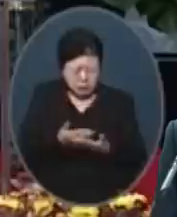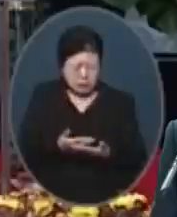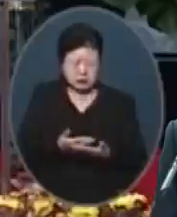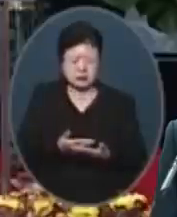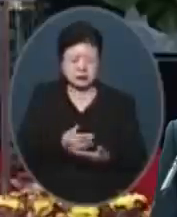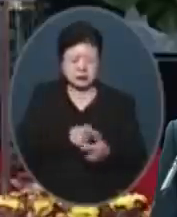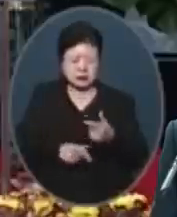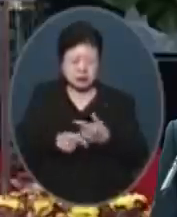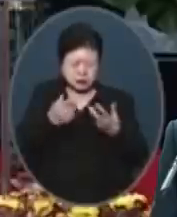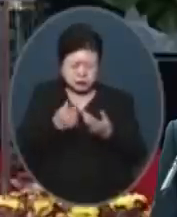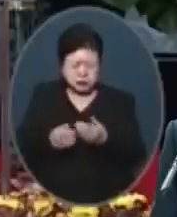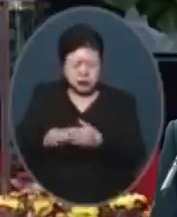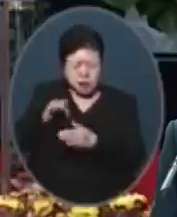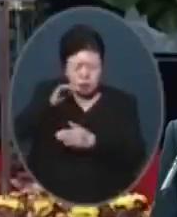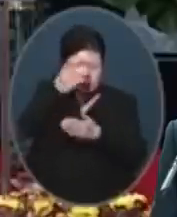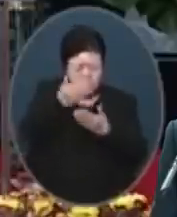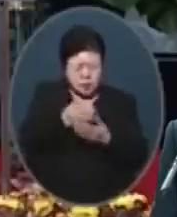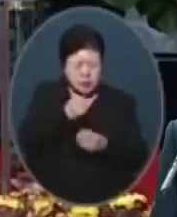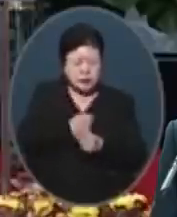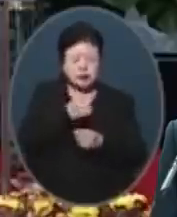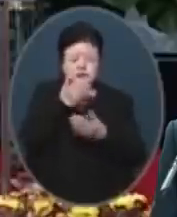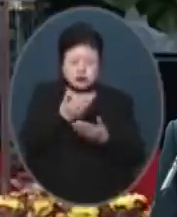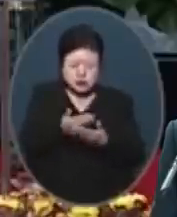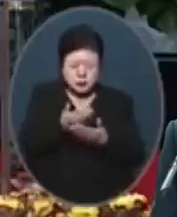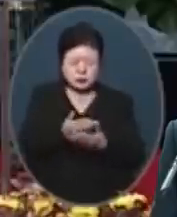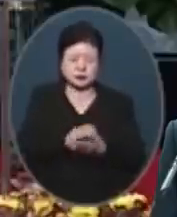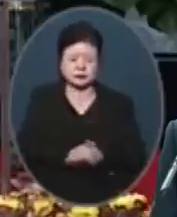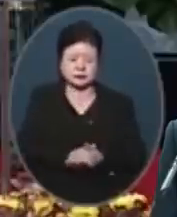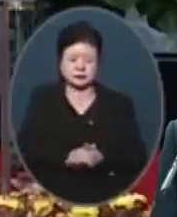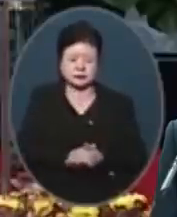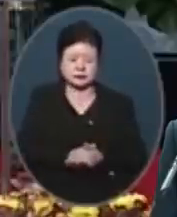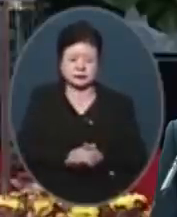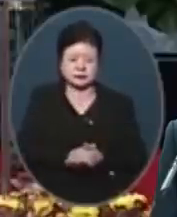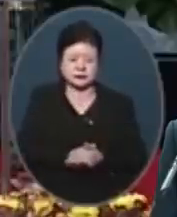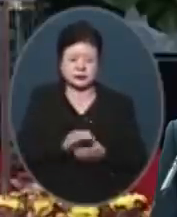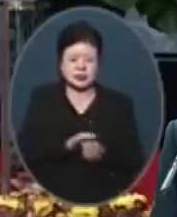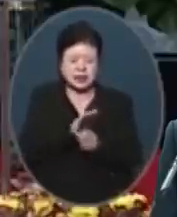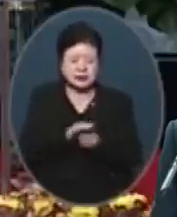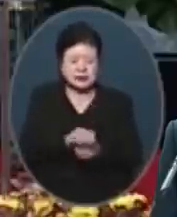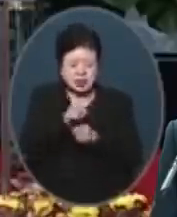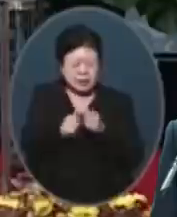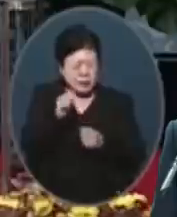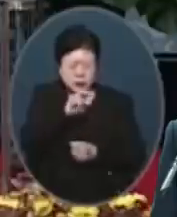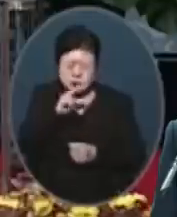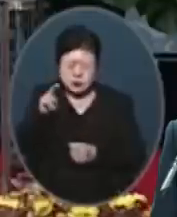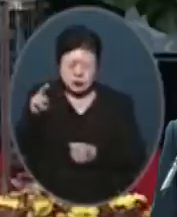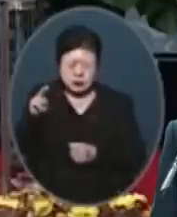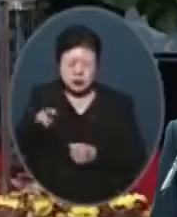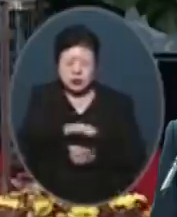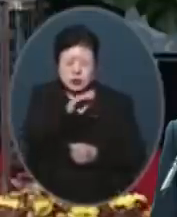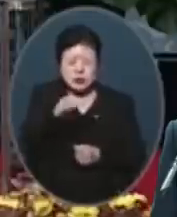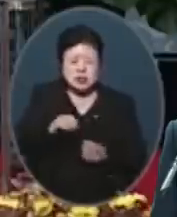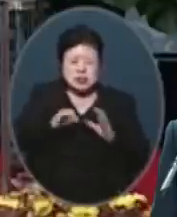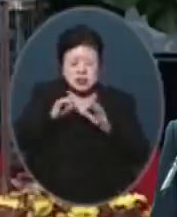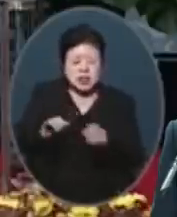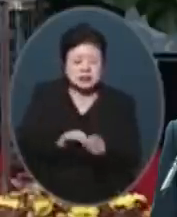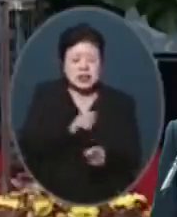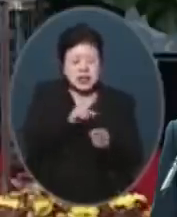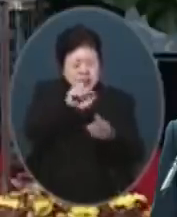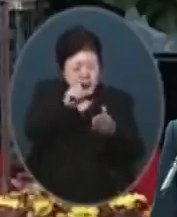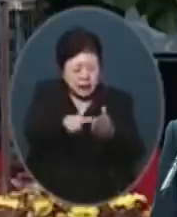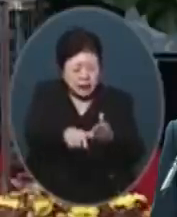얻되 넘치도록 얻게 만들어주시옵기 간절히 기도합니다. 사랑하신 우리 하나님 아버지여, 우리는 이 세상을